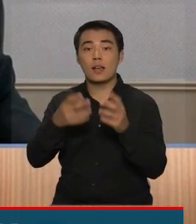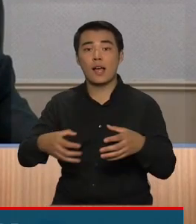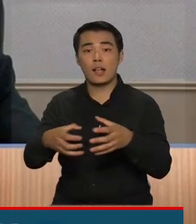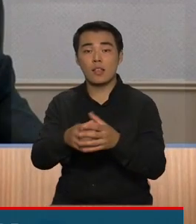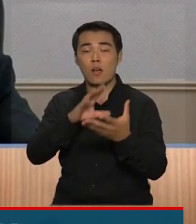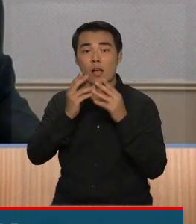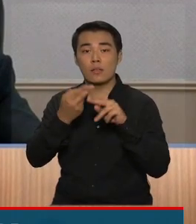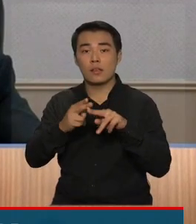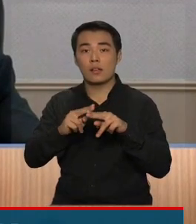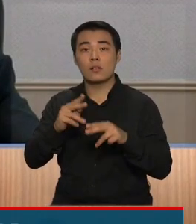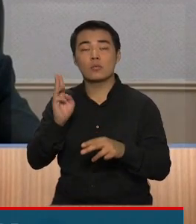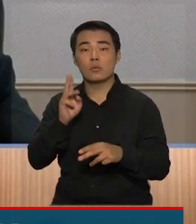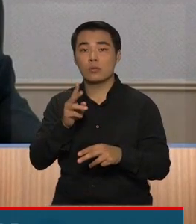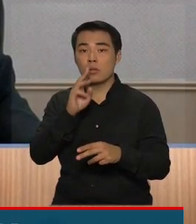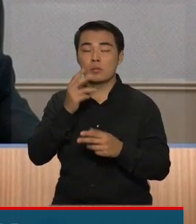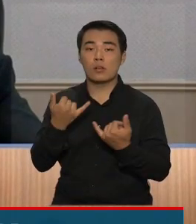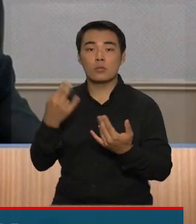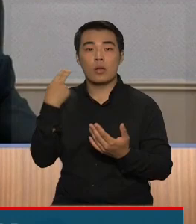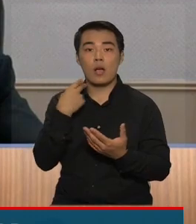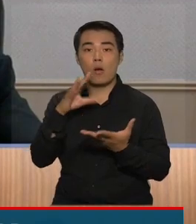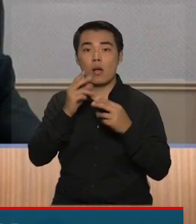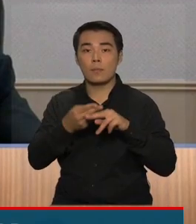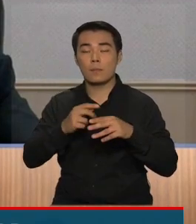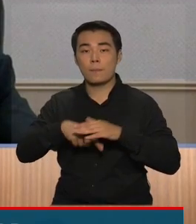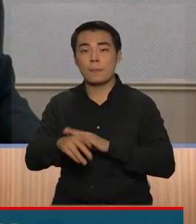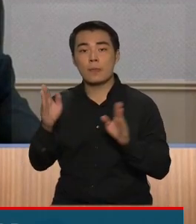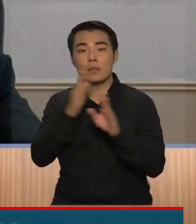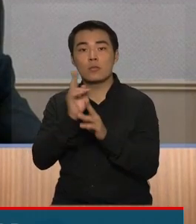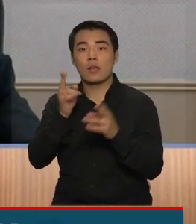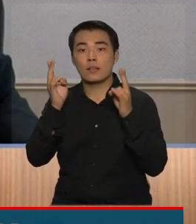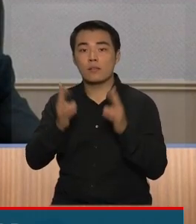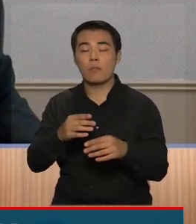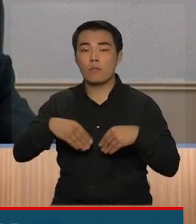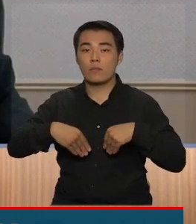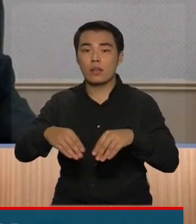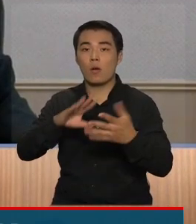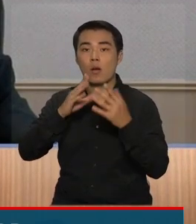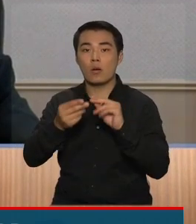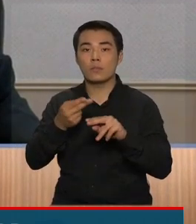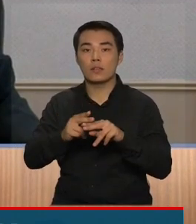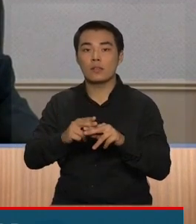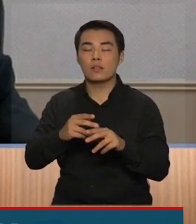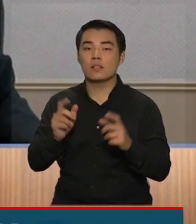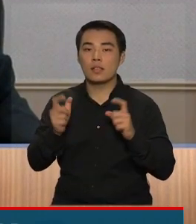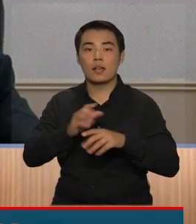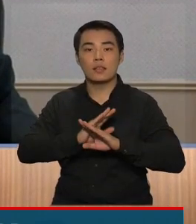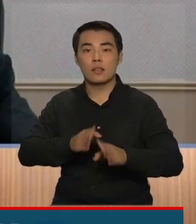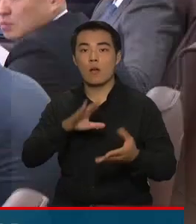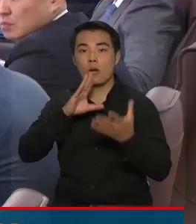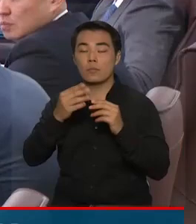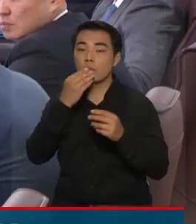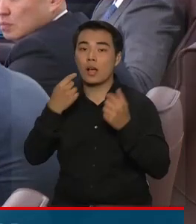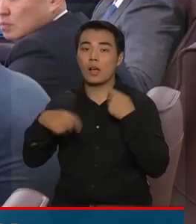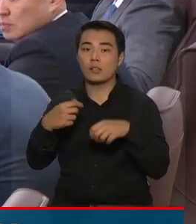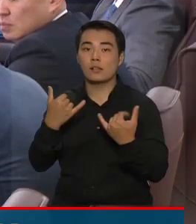несиелер бойынша қарыздарды қайта құрылымдап, қолайсыз ауа райынан зардап шеккен фермерлер үшін айыппұл санкцияларын салмай, азық-түлік